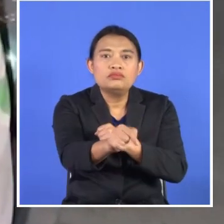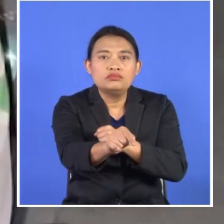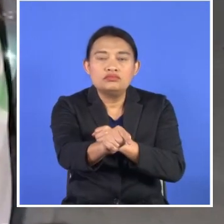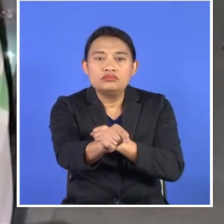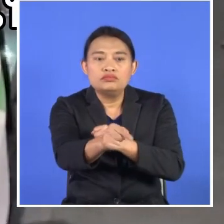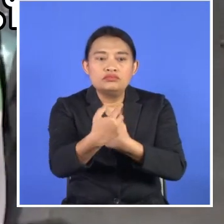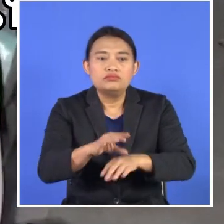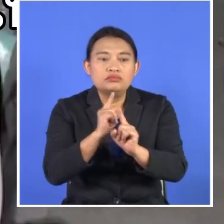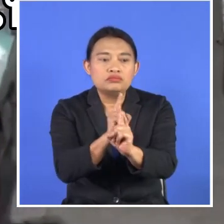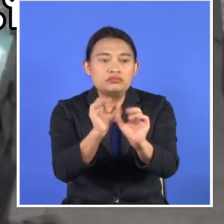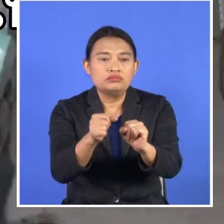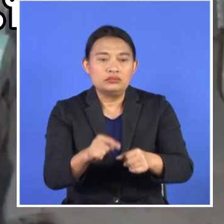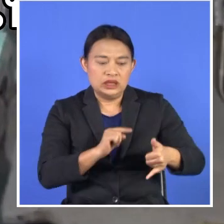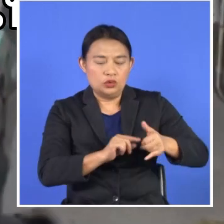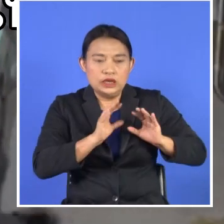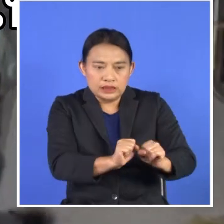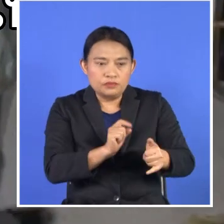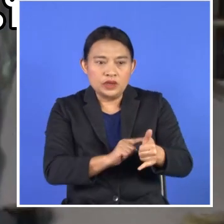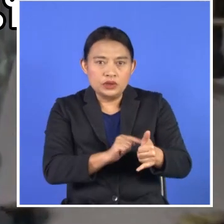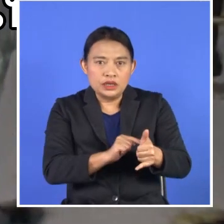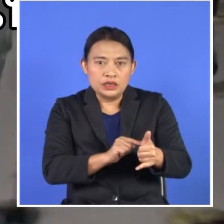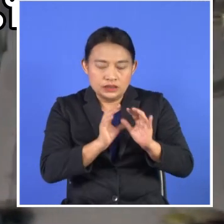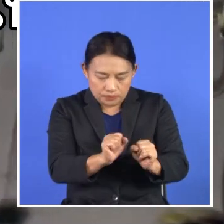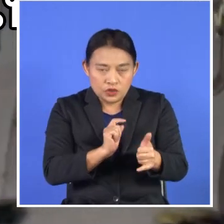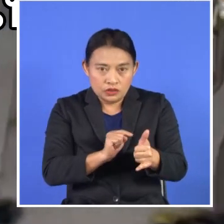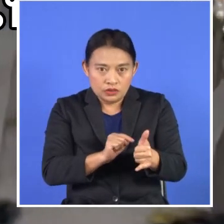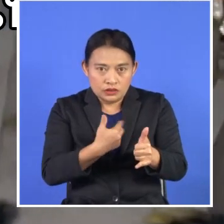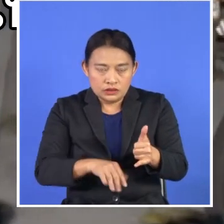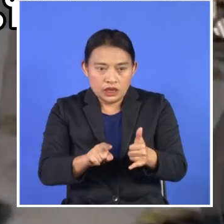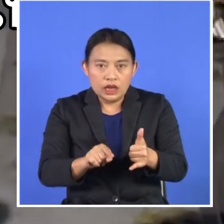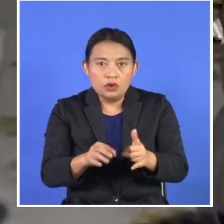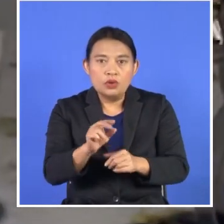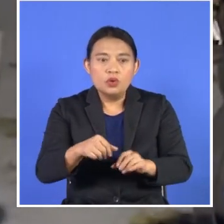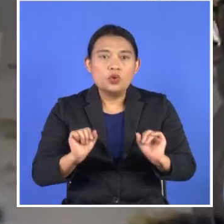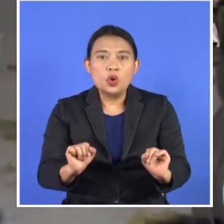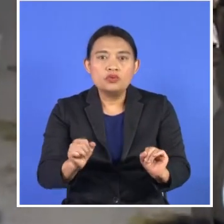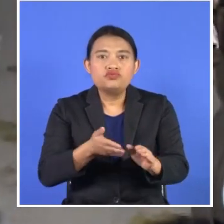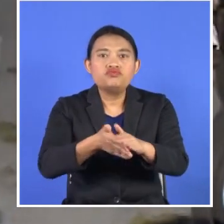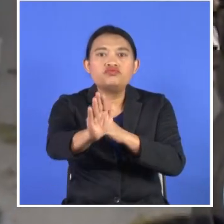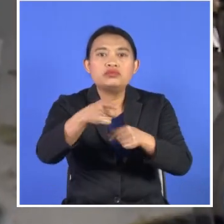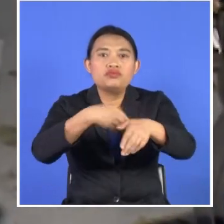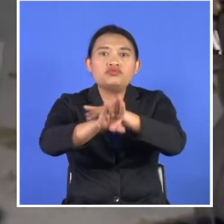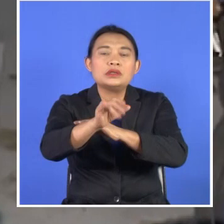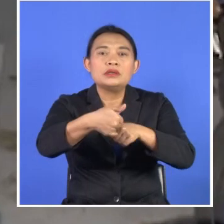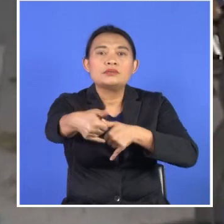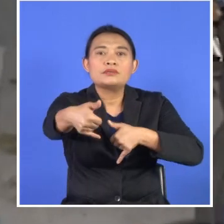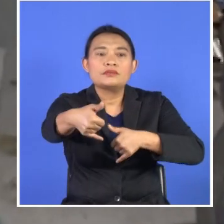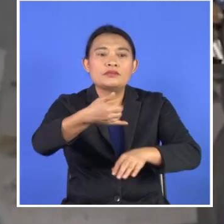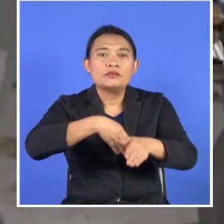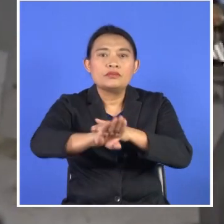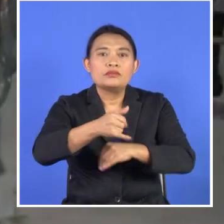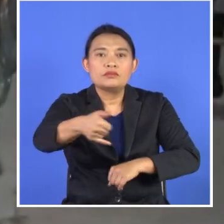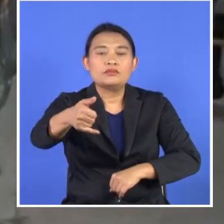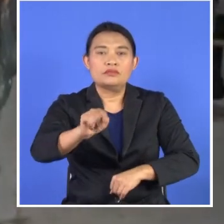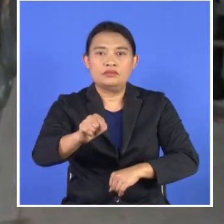าอีกคนนึงผมจับได ้อ๋อเราจับไอ้คนที่อยู่ได้ ใช่ใช ่แต่ไอ้คนขี่คนหน้านี่วิ่งหนีไป ใช่วิ่งหนีไป คือวิ่งเข้าไปทางนู้นเลยใช่ไหม ใช่ใช่